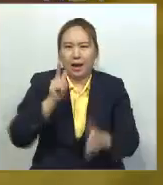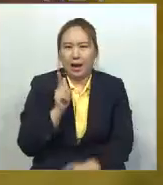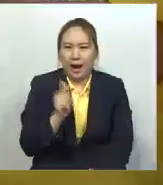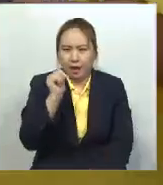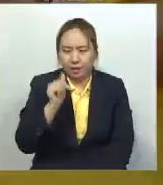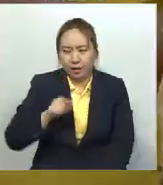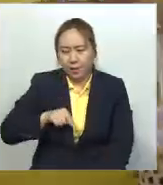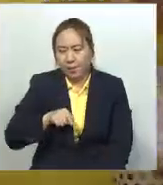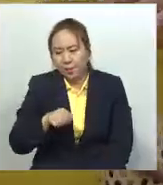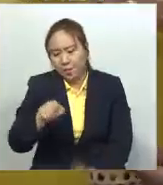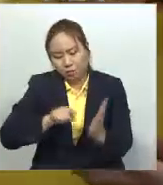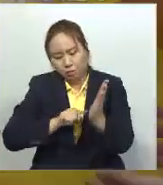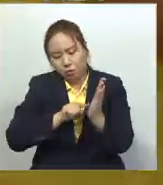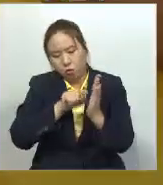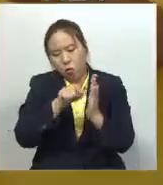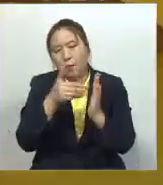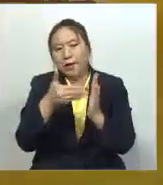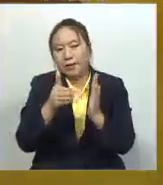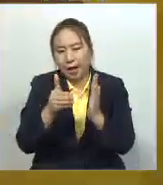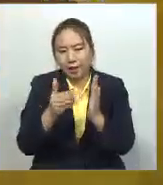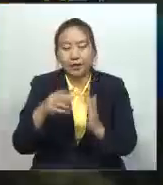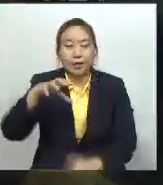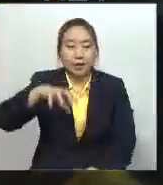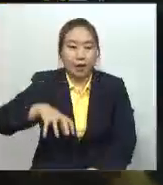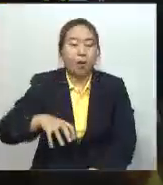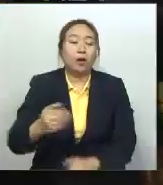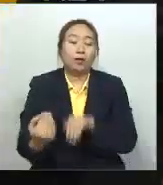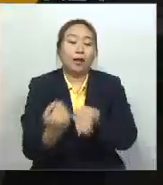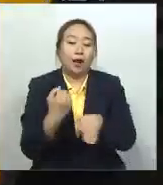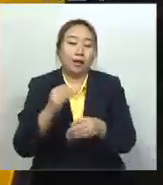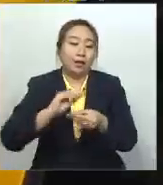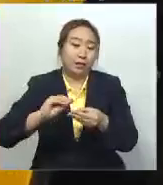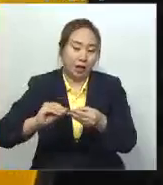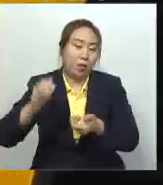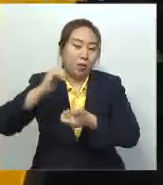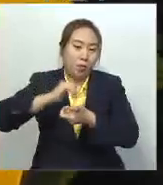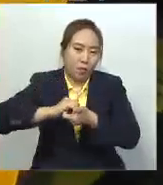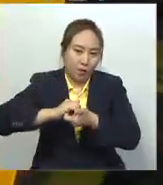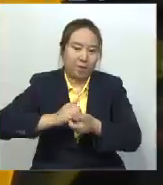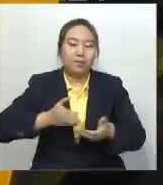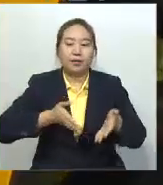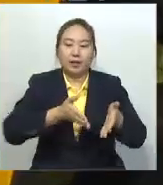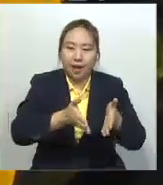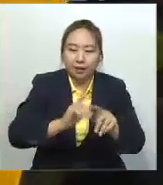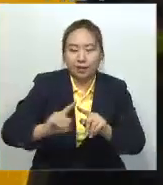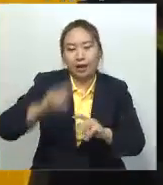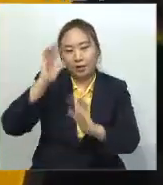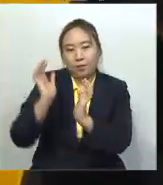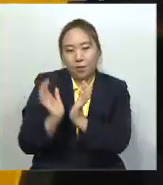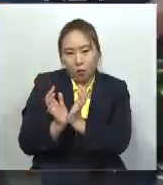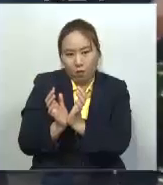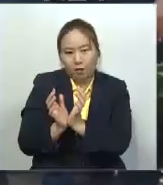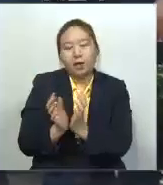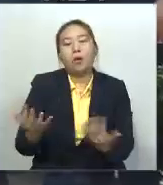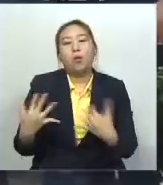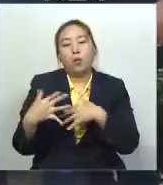ายหลักสู่เส้นทางภาคอีสานโดยแขวงการทางฉะเชิงเทราก็ร่วมกับทางหลวงชนบทนะครับขนส่งจังหวัดและก็ตำรวจทางหลว